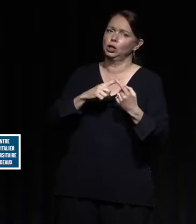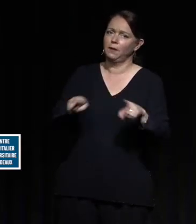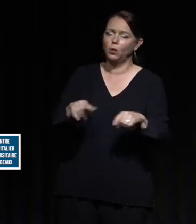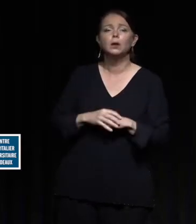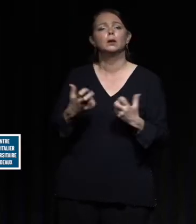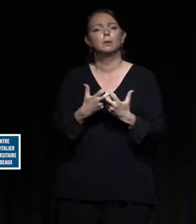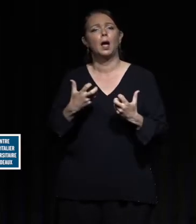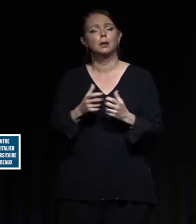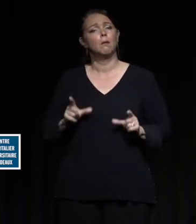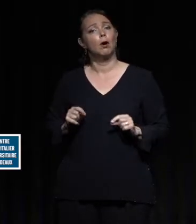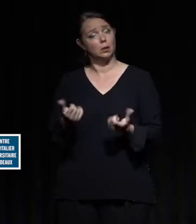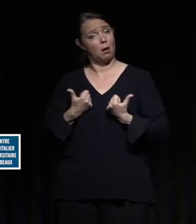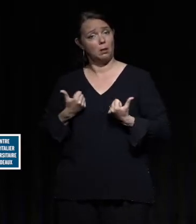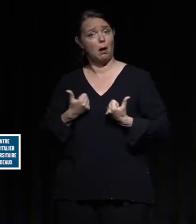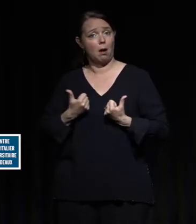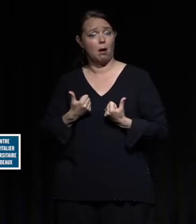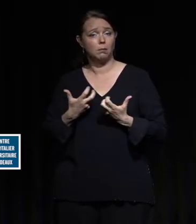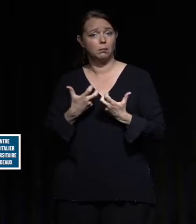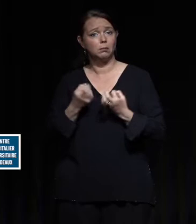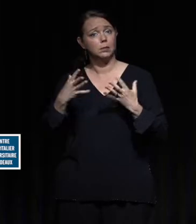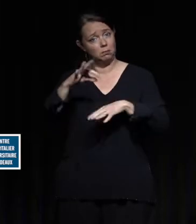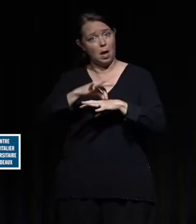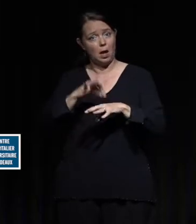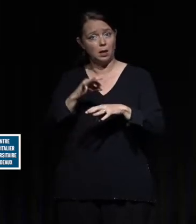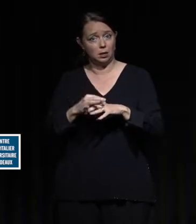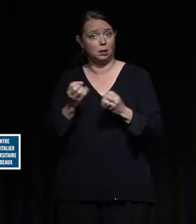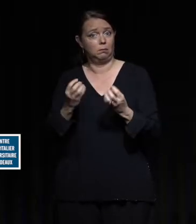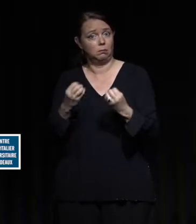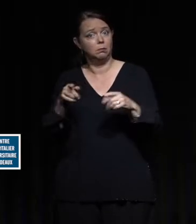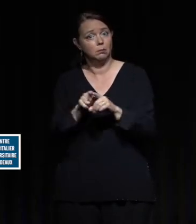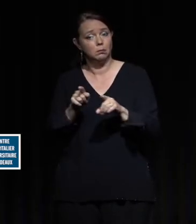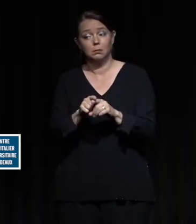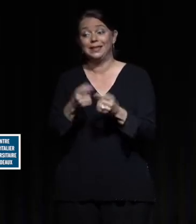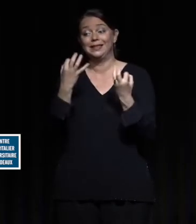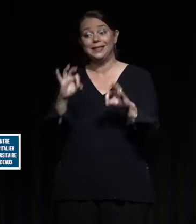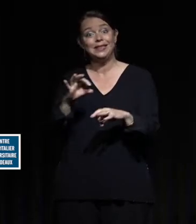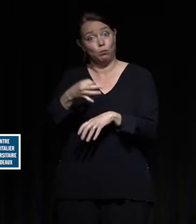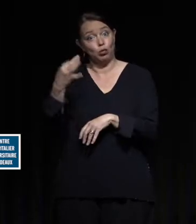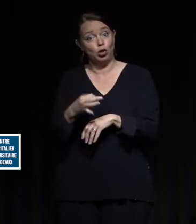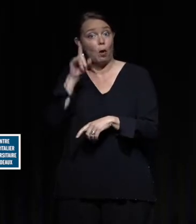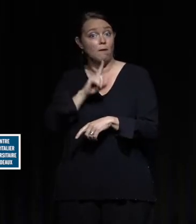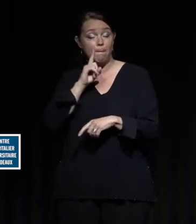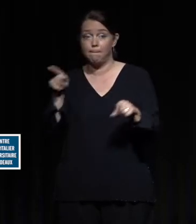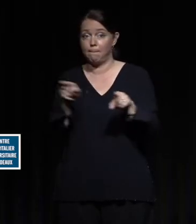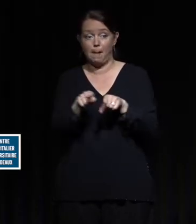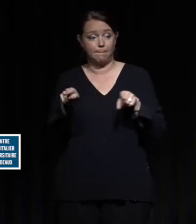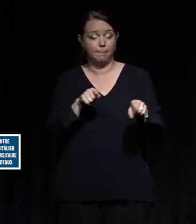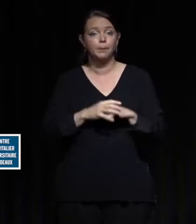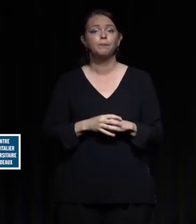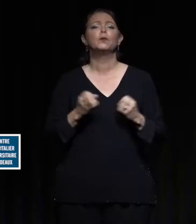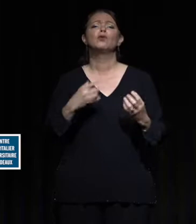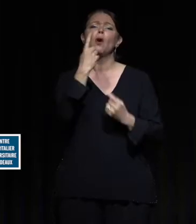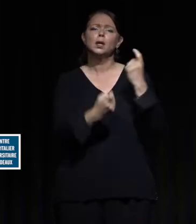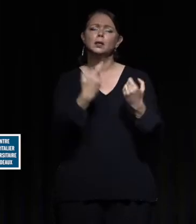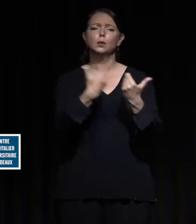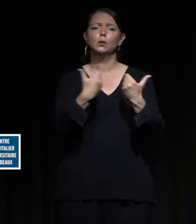exemple le cancer du sein. Le cancer du sein, maladie fréquente, touche 10% des femmes. Une des questions qui revient souvent, c'est